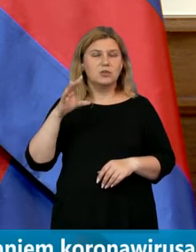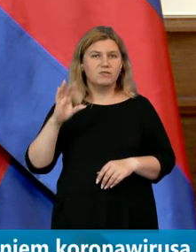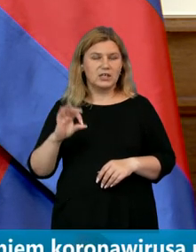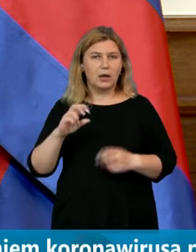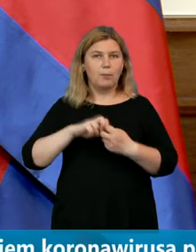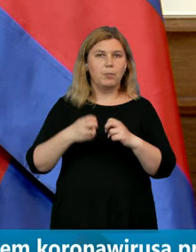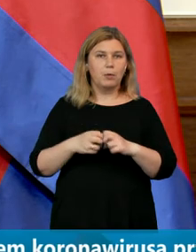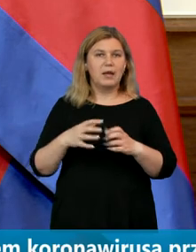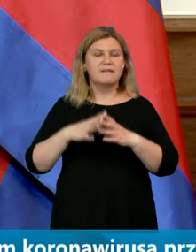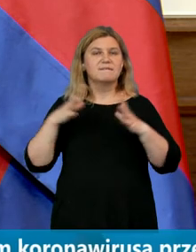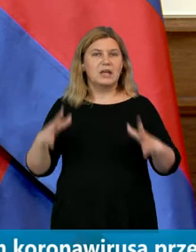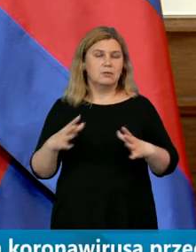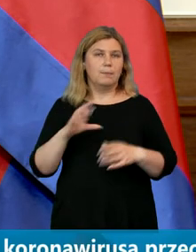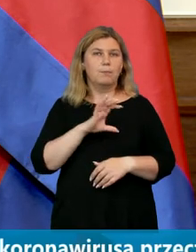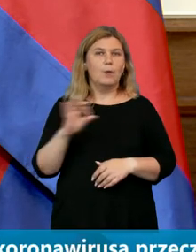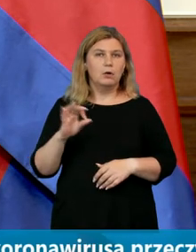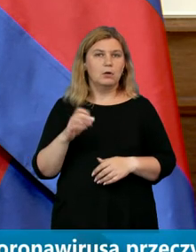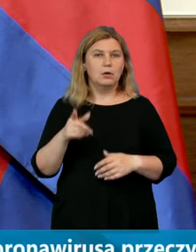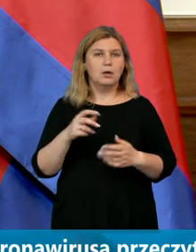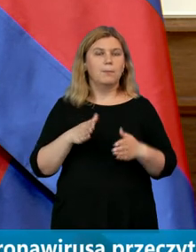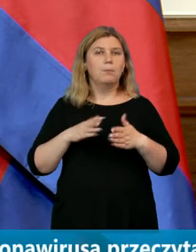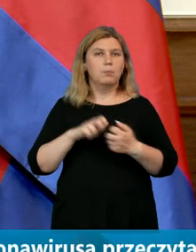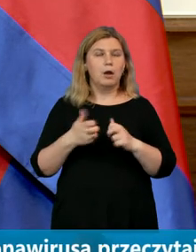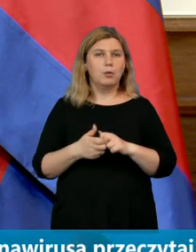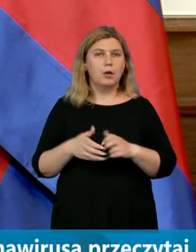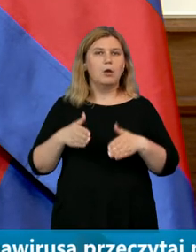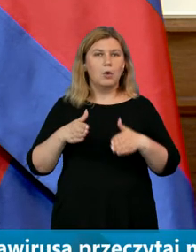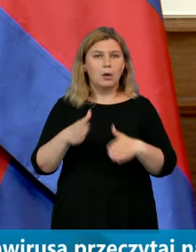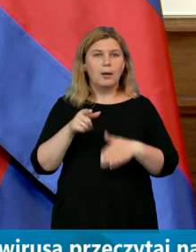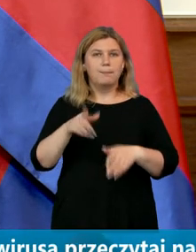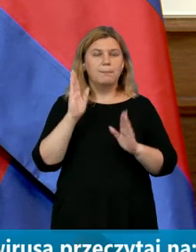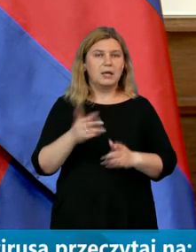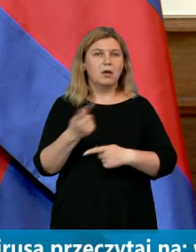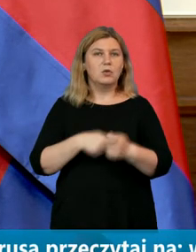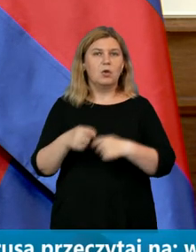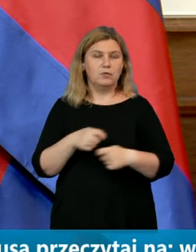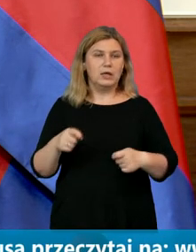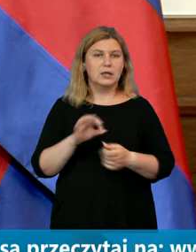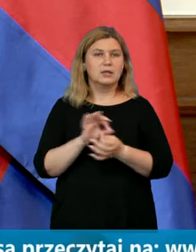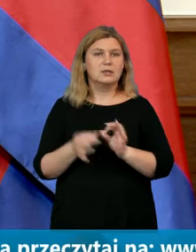trochę szerszy, dlatego że problem tych ulic zostanie rozwiązany de facto dopiero, gdy